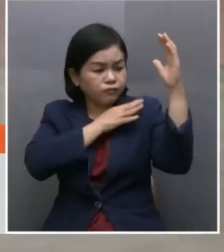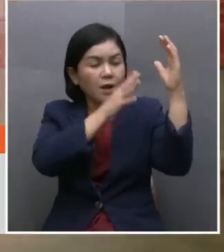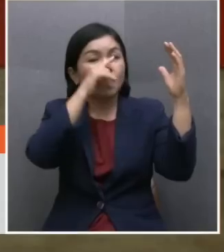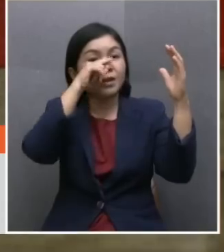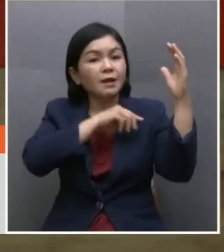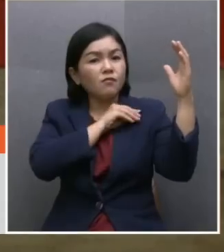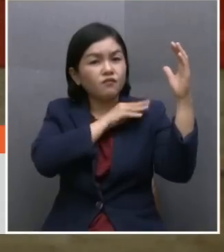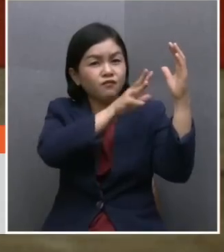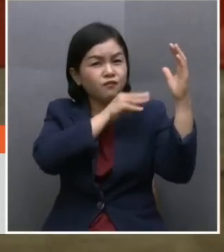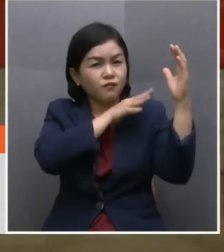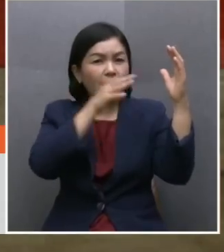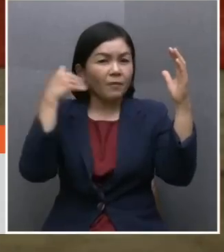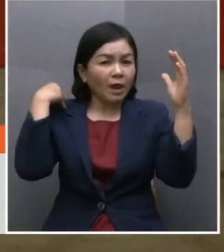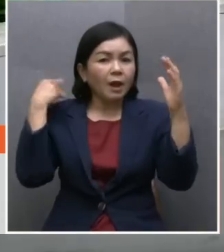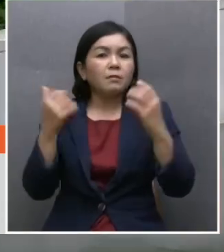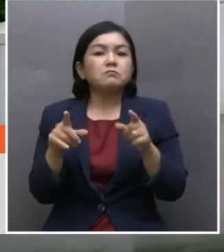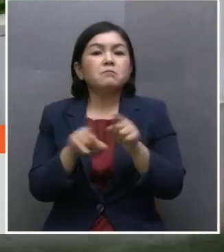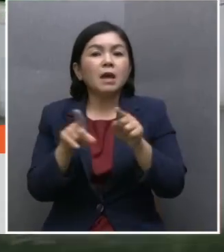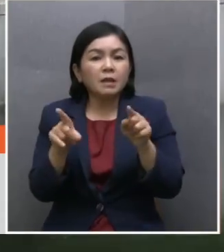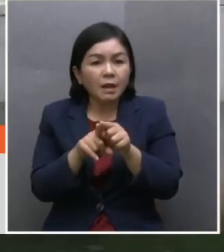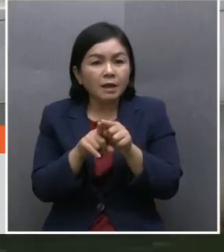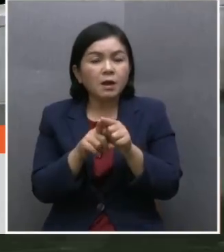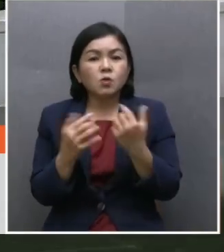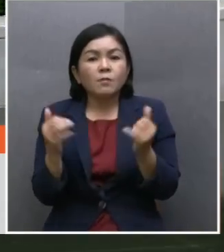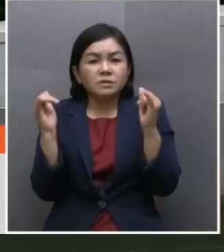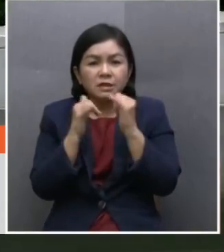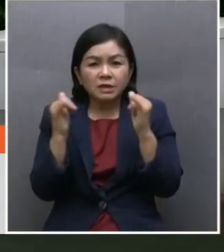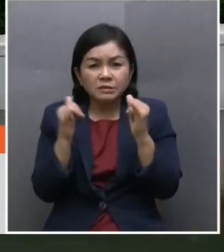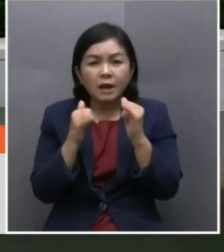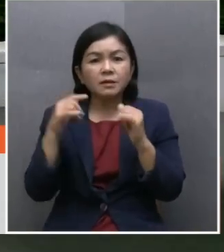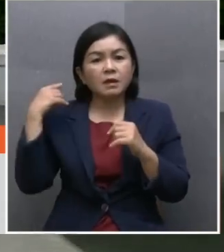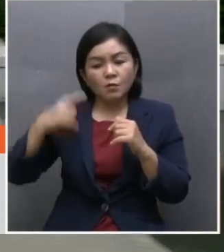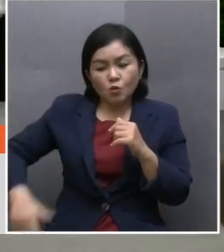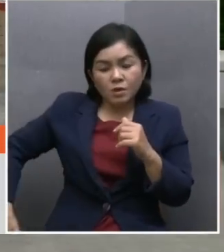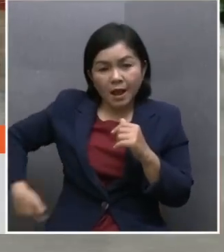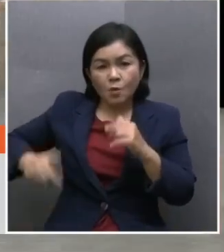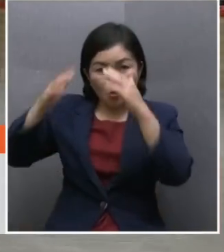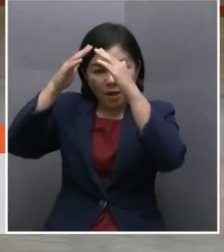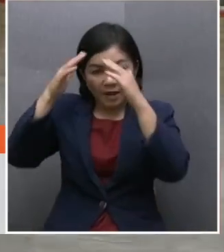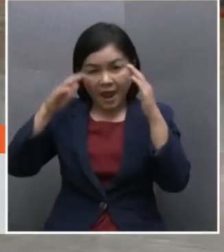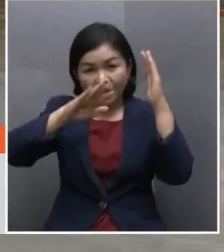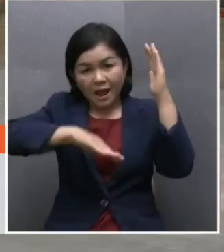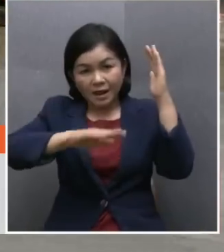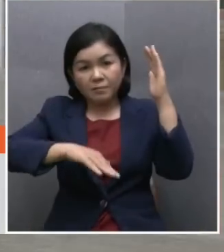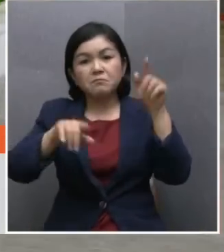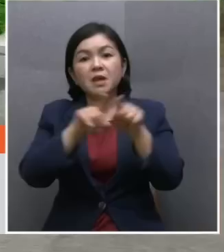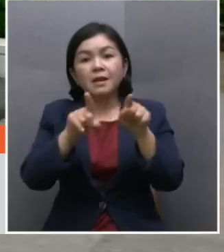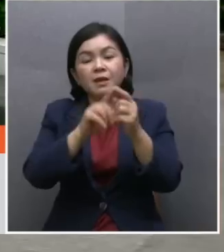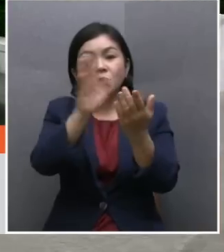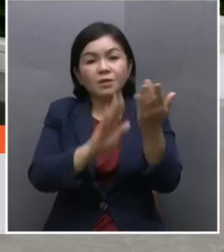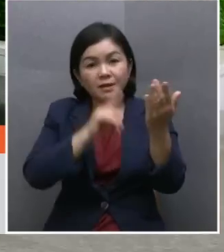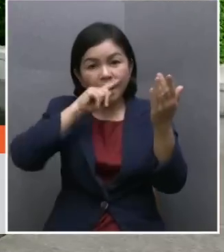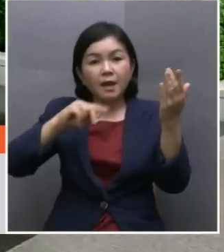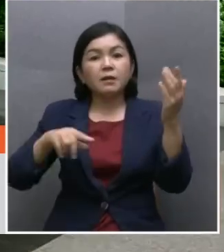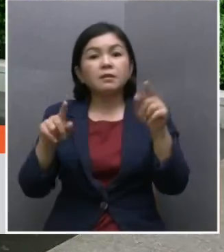ไทยประกอบกับหย่อมความกดอากาศต่ำบริเวณกัมพูชาและเวียดนามตอนล่างจะเคลื่อนผ่านไทยและลงสู่